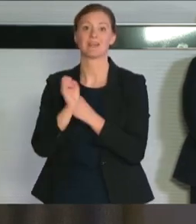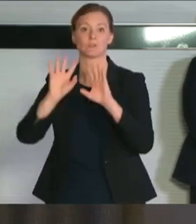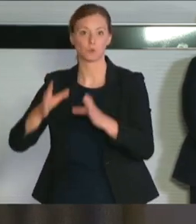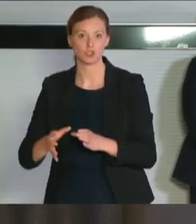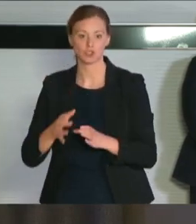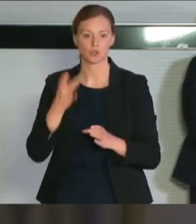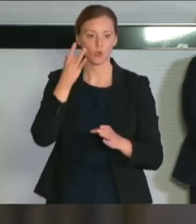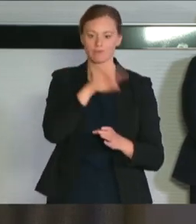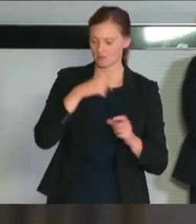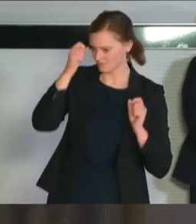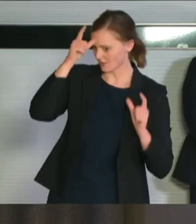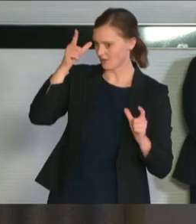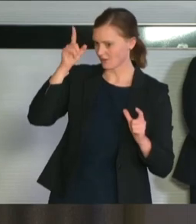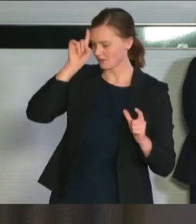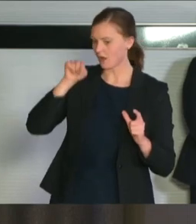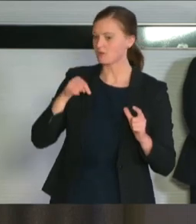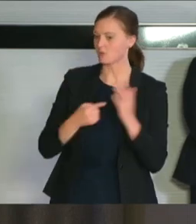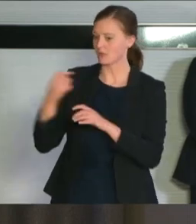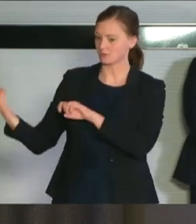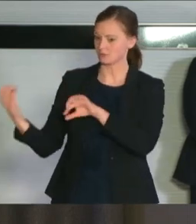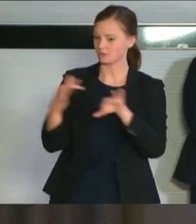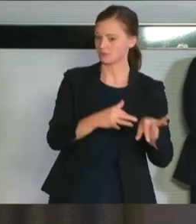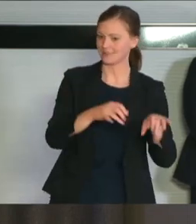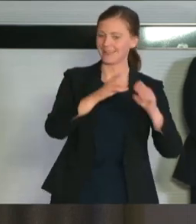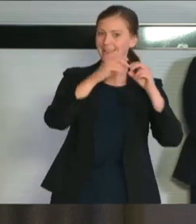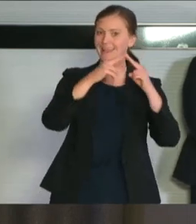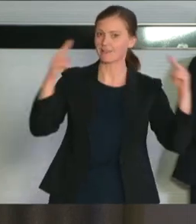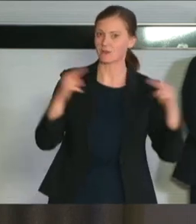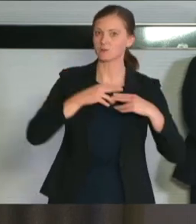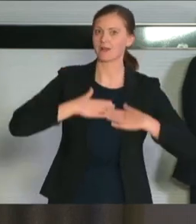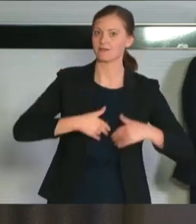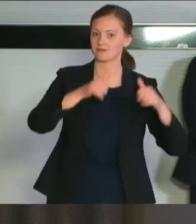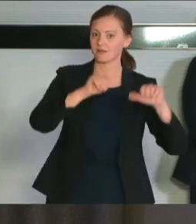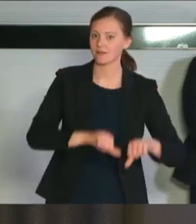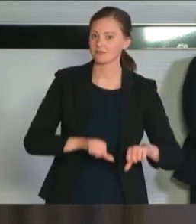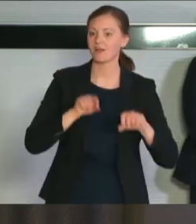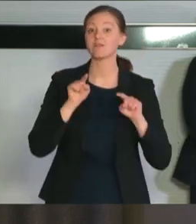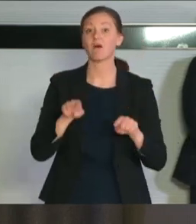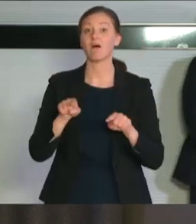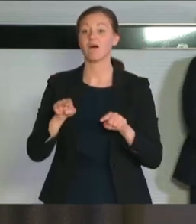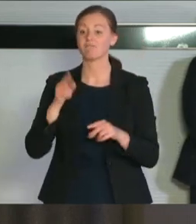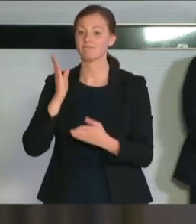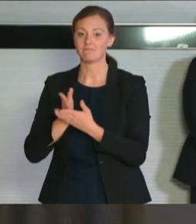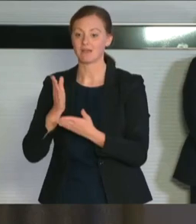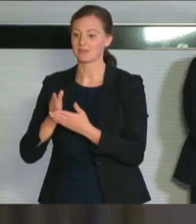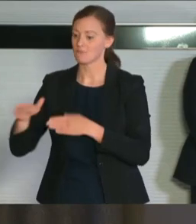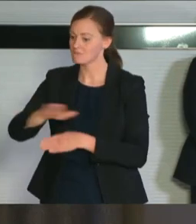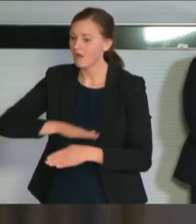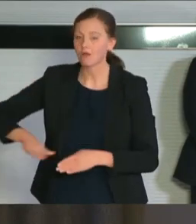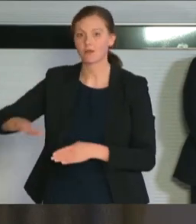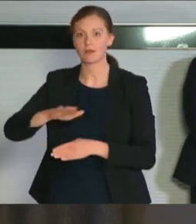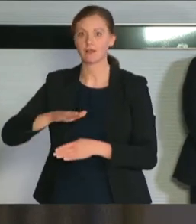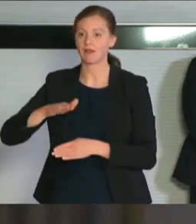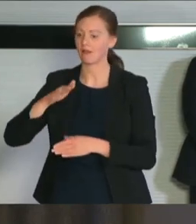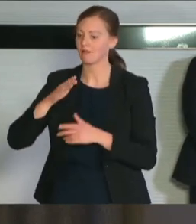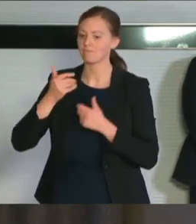vi kunne få en sånn internasjonal helsekrise, så var allerede markedet for den type utstyr